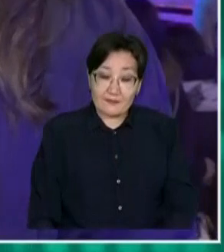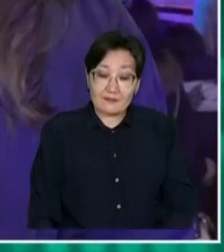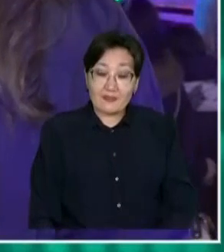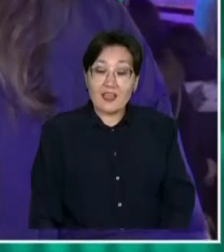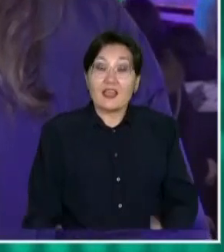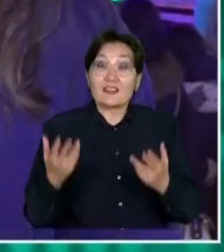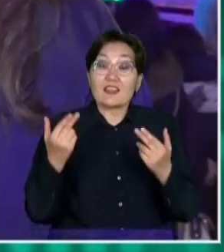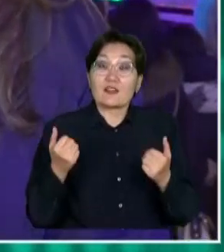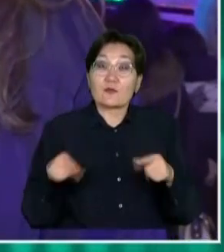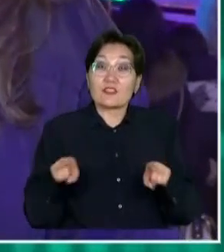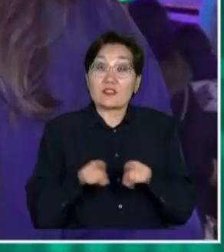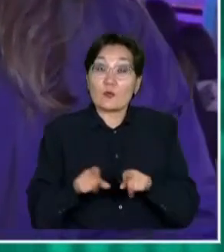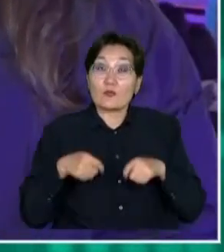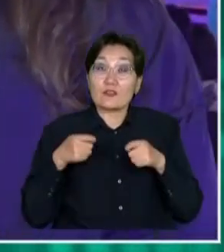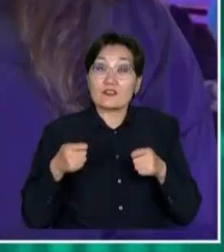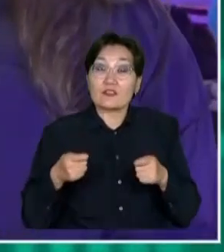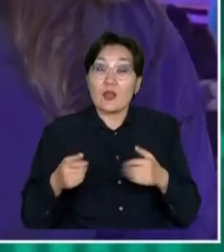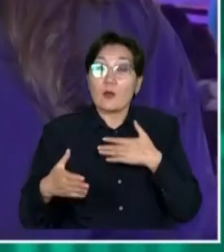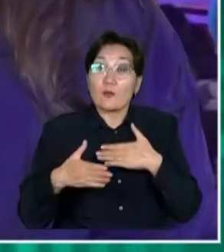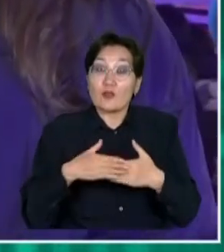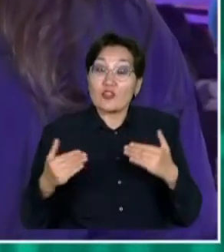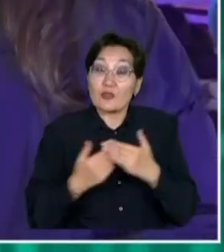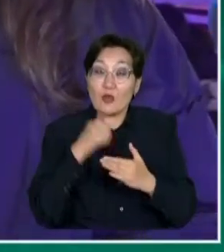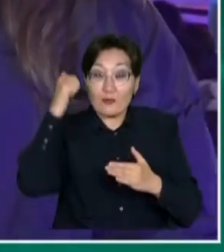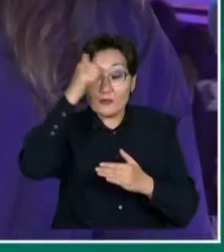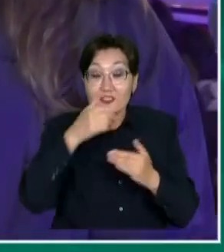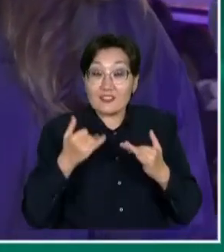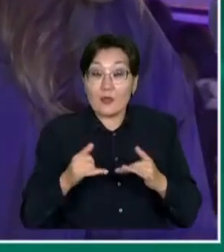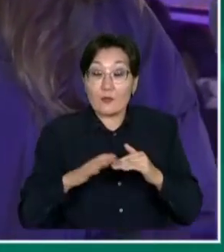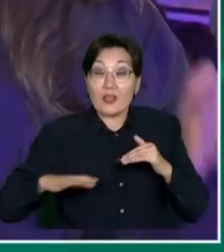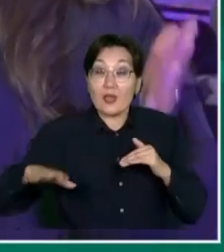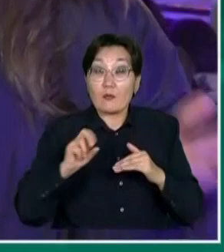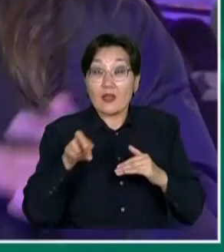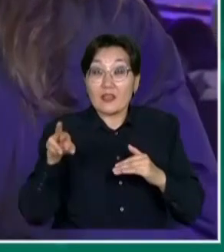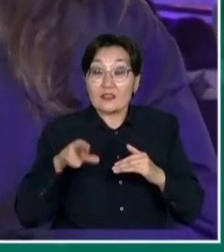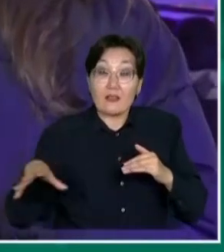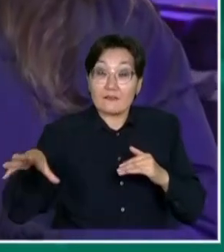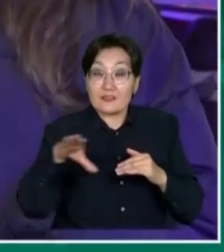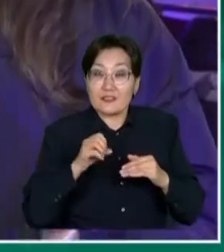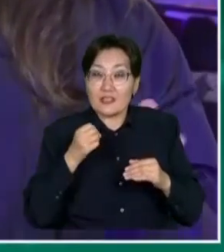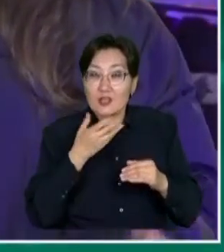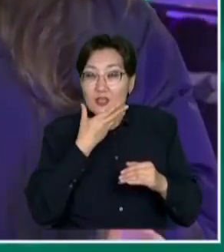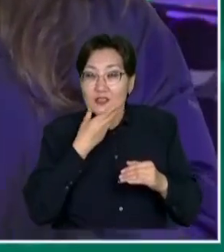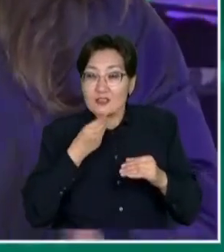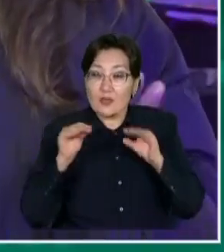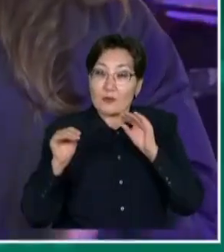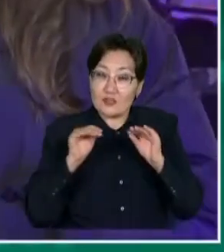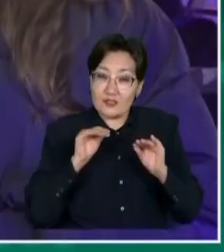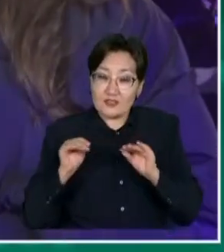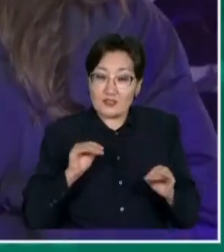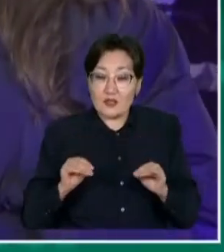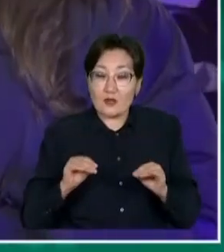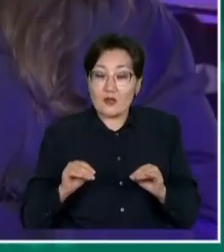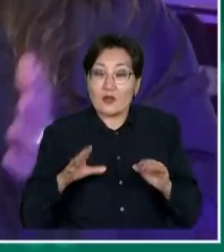Коллеги, да так, что передали дух приближающегося Нового года. Сейчас на площади Абая повсюду световые декоративные конструкции,